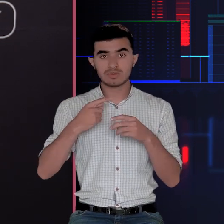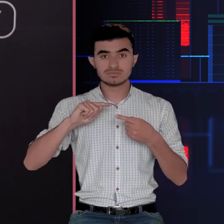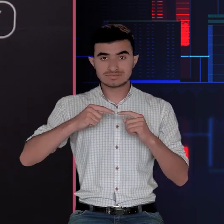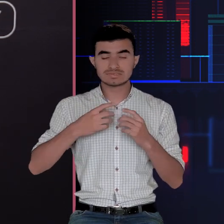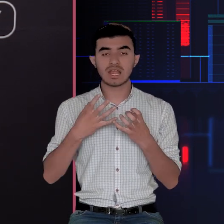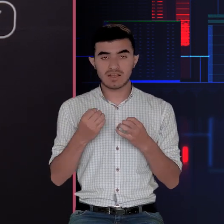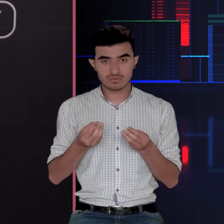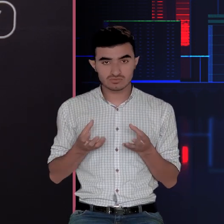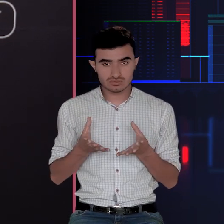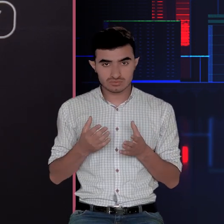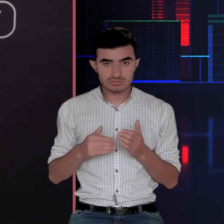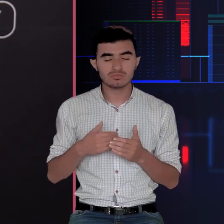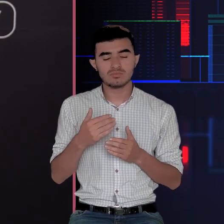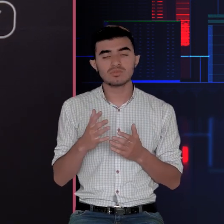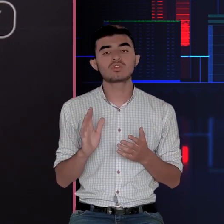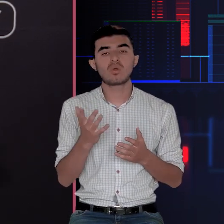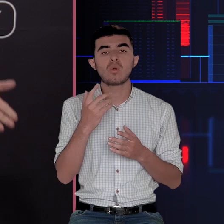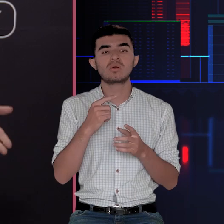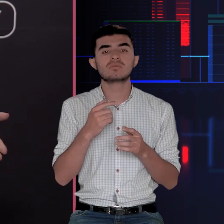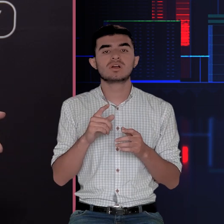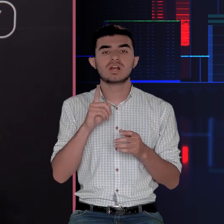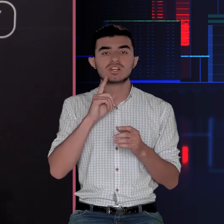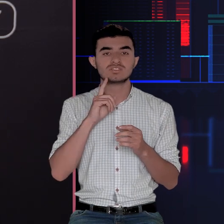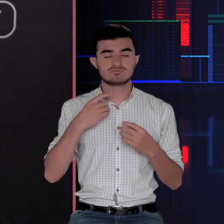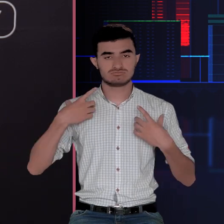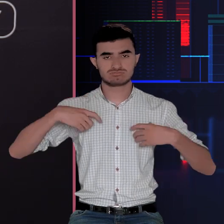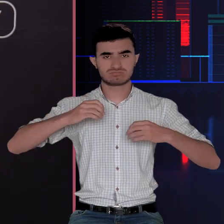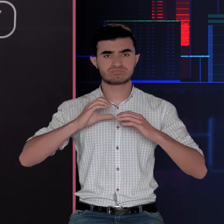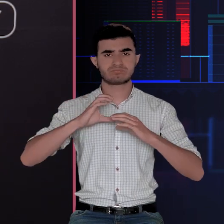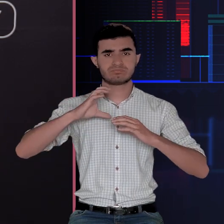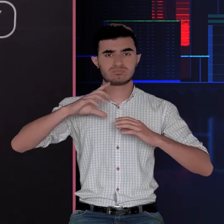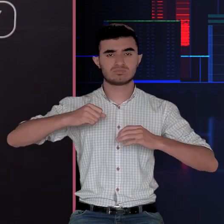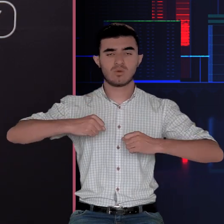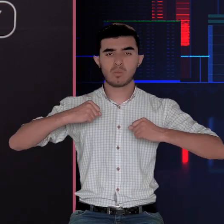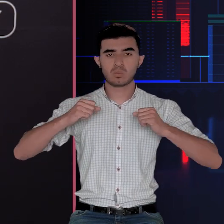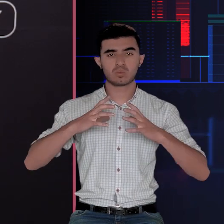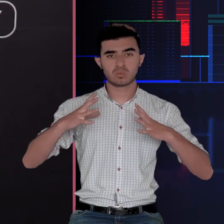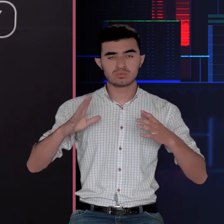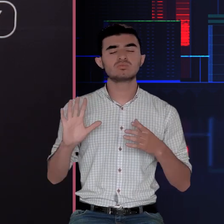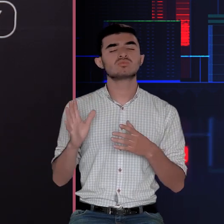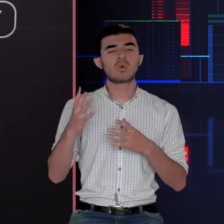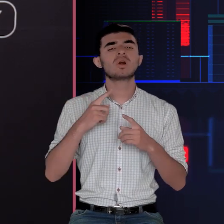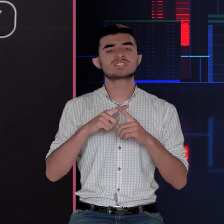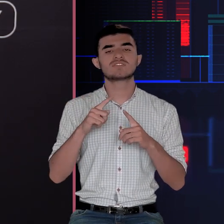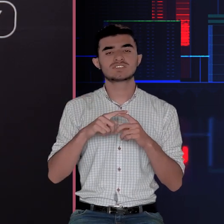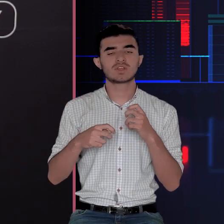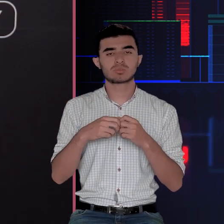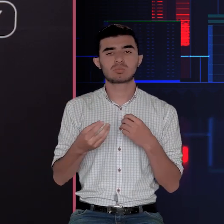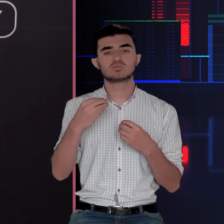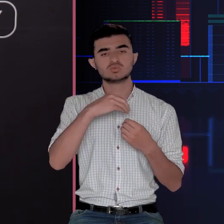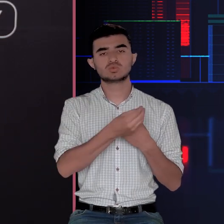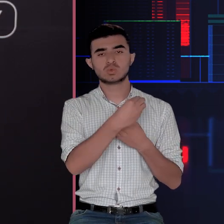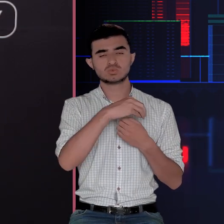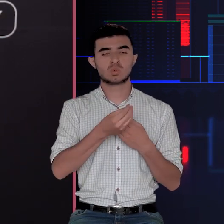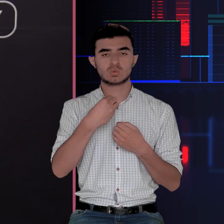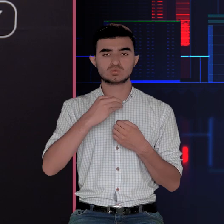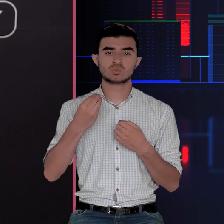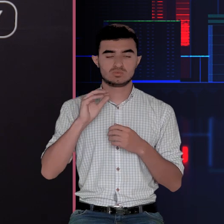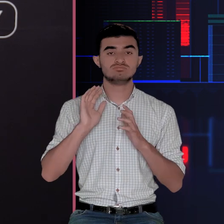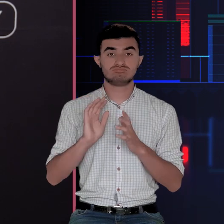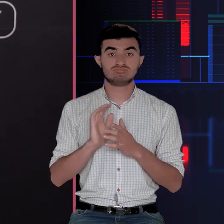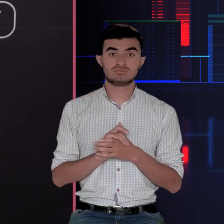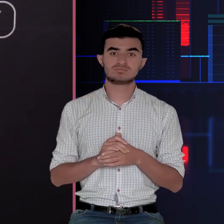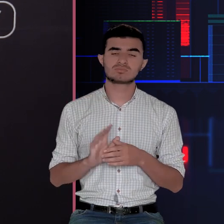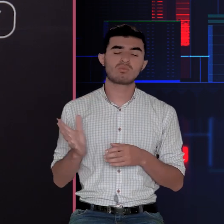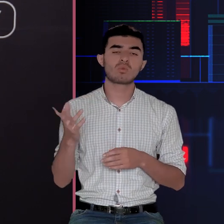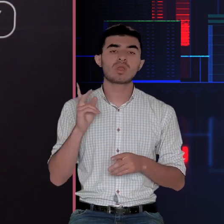फिर वो वेट अपना शिफ्ट करना शुरू कर देते हैं. देन द अदर साइड स्टार्ट्स टू हैव प्रॉब्लम्स. सो व्हेन पीपल कम टू मी, लॉट ऑफ द टाइम पीपल कम टू मी विद प्रॉब्लम सच